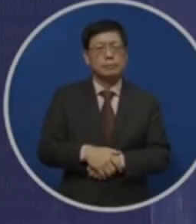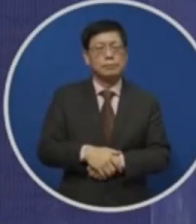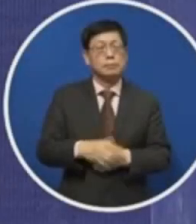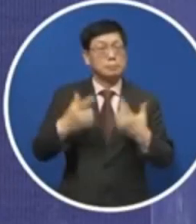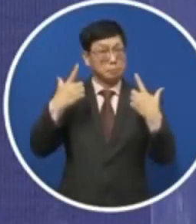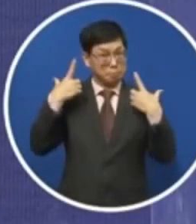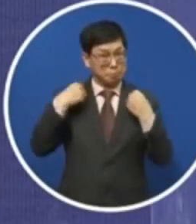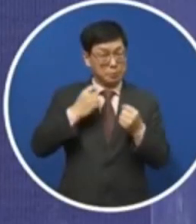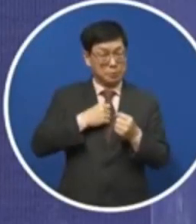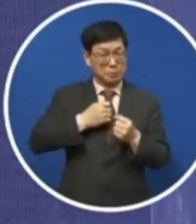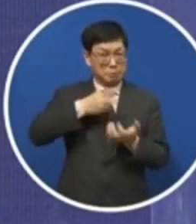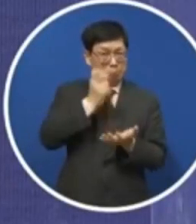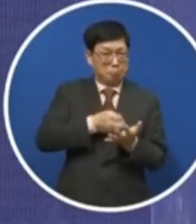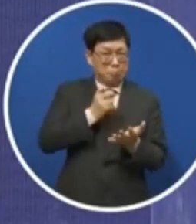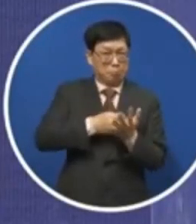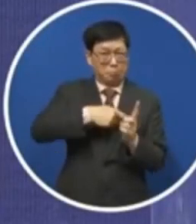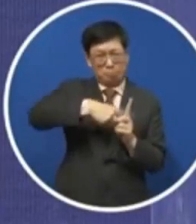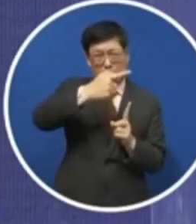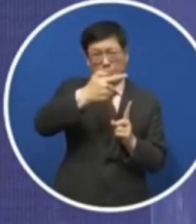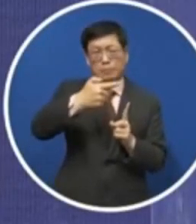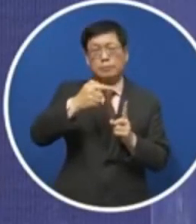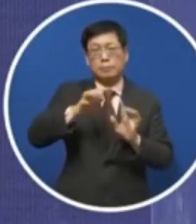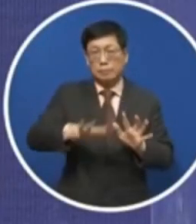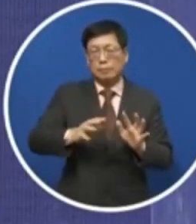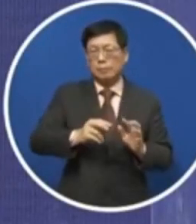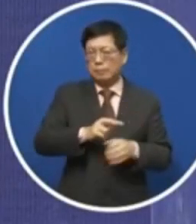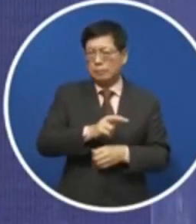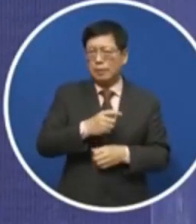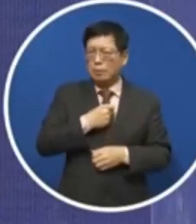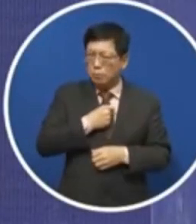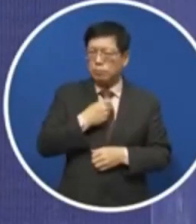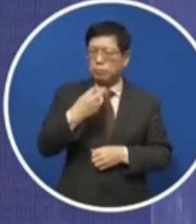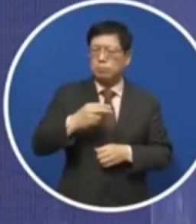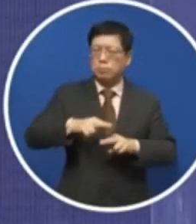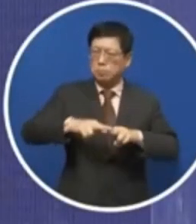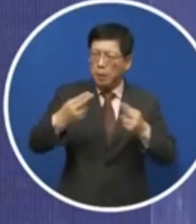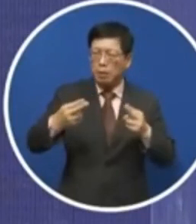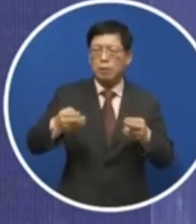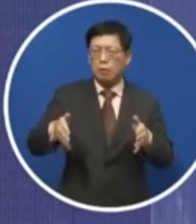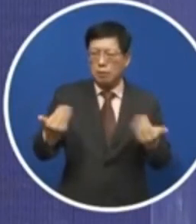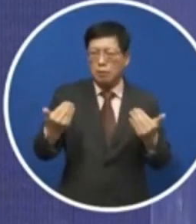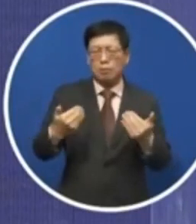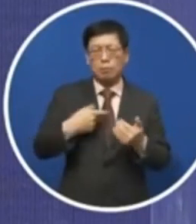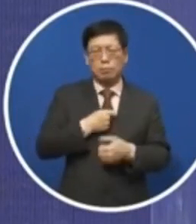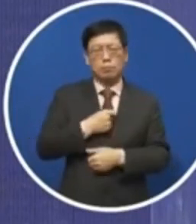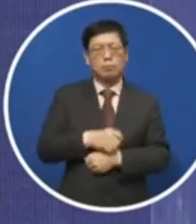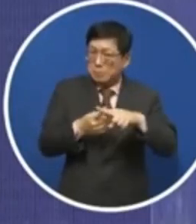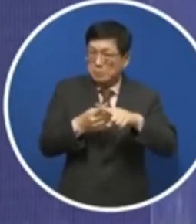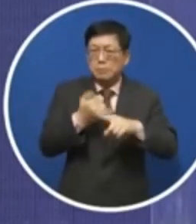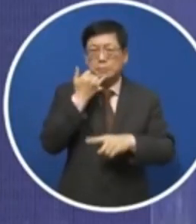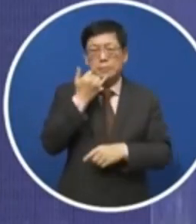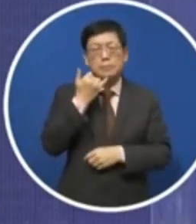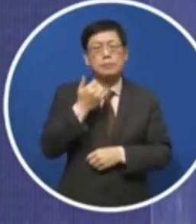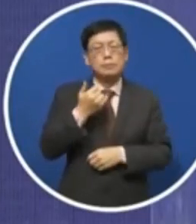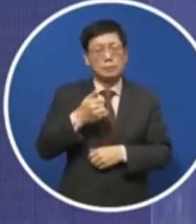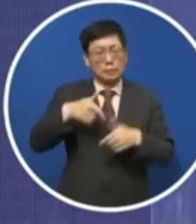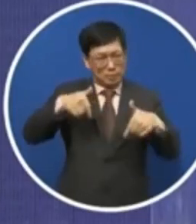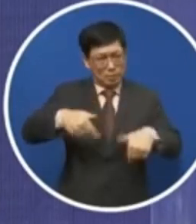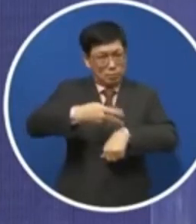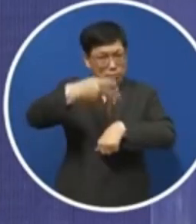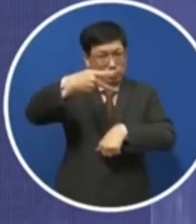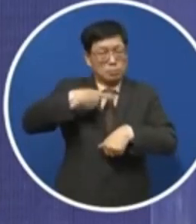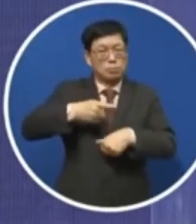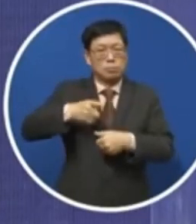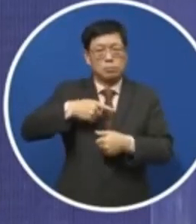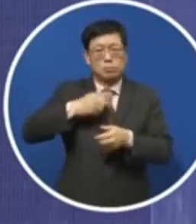原来的高度的管制作为啊，确实有予以放宽、松绑的必要性，会一并的在下午